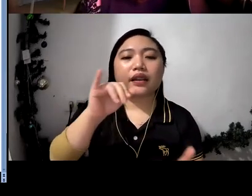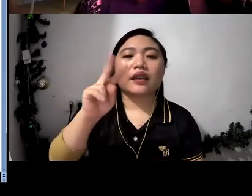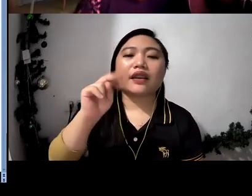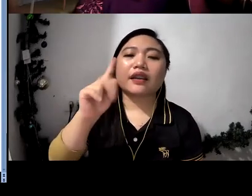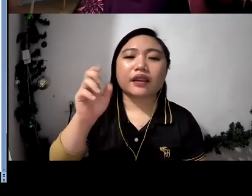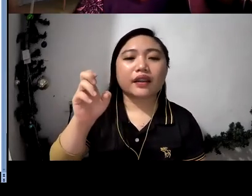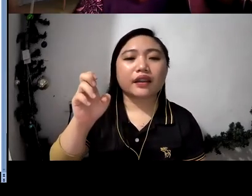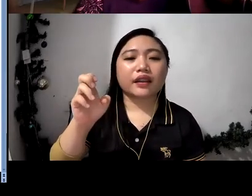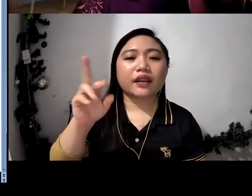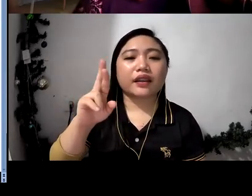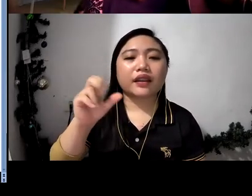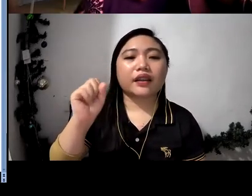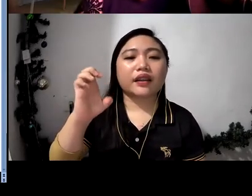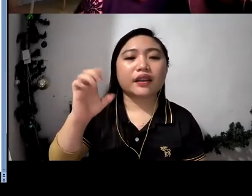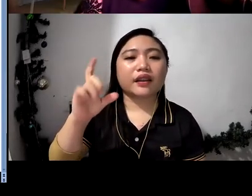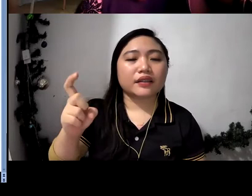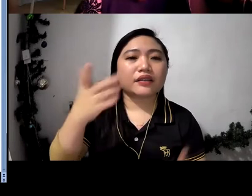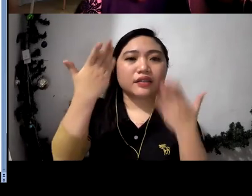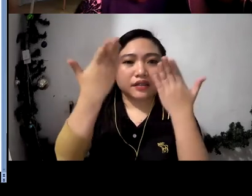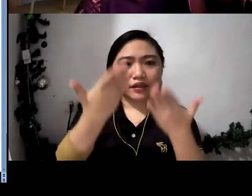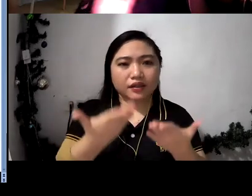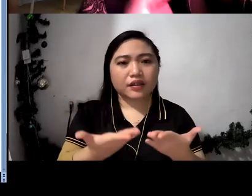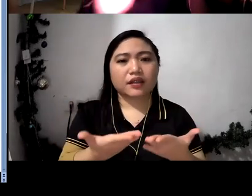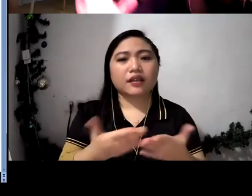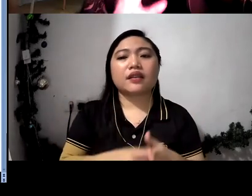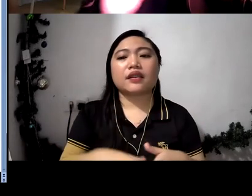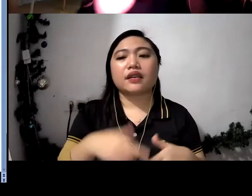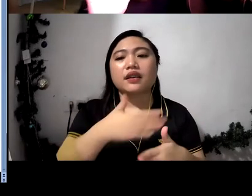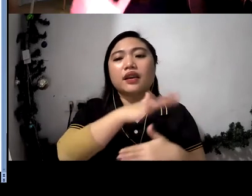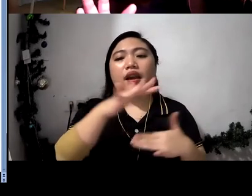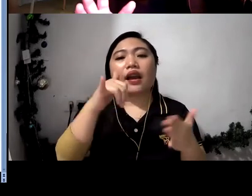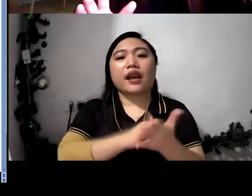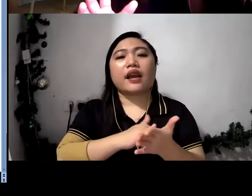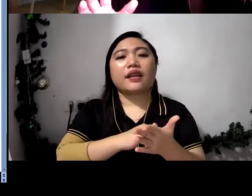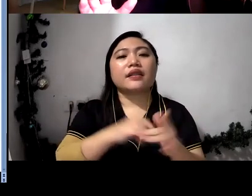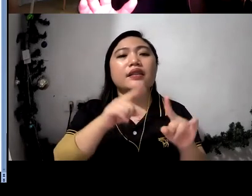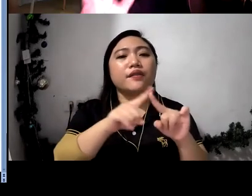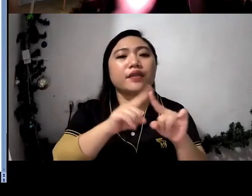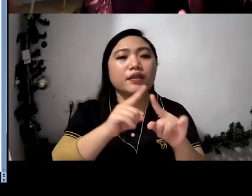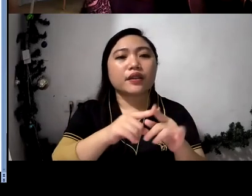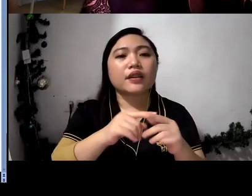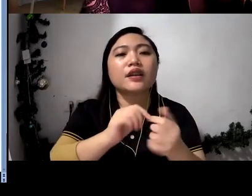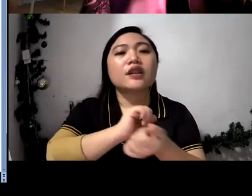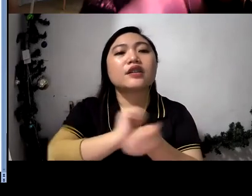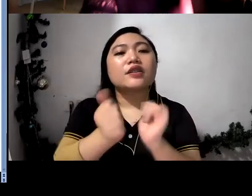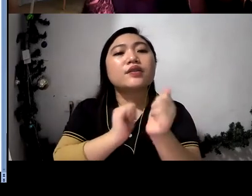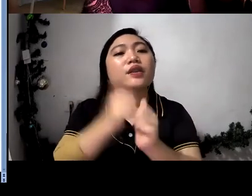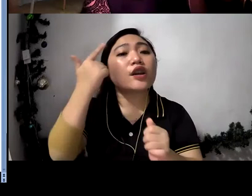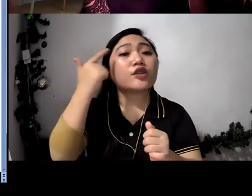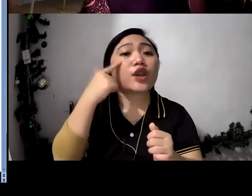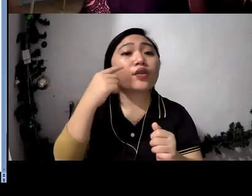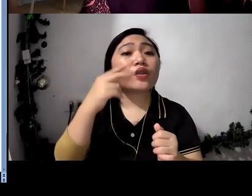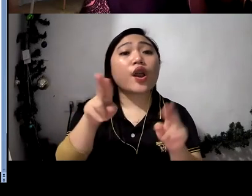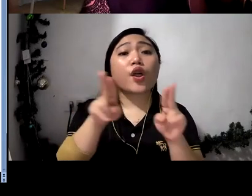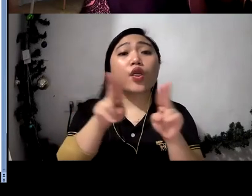dito, nagke-create ito ng tinatawag na iba't ibang gender norms. Pag babae ka, may inaasahan sa'yo